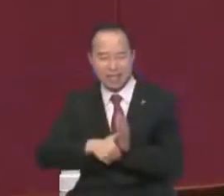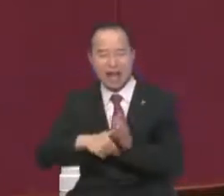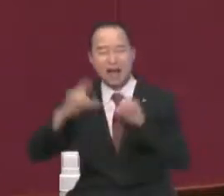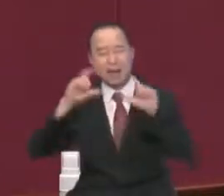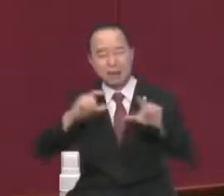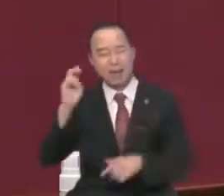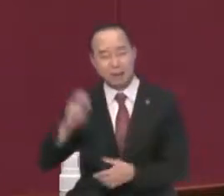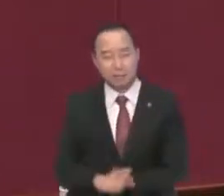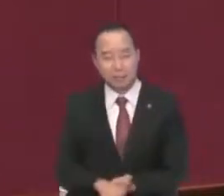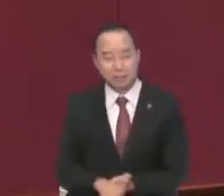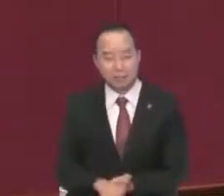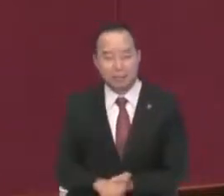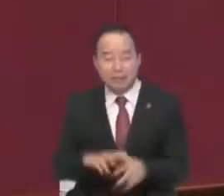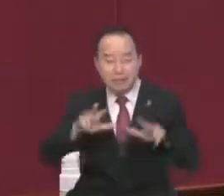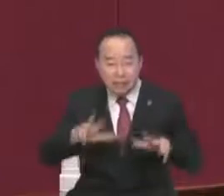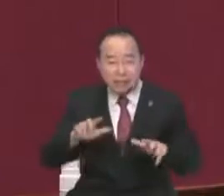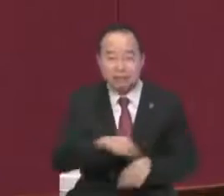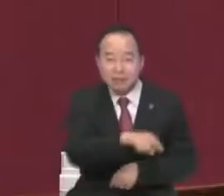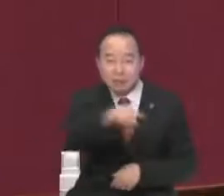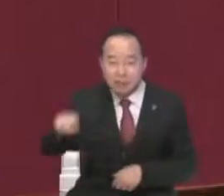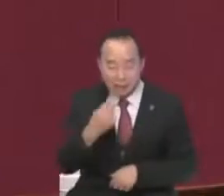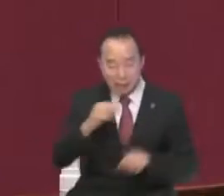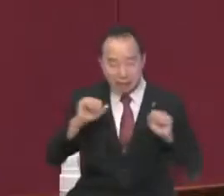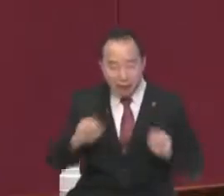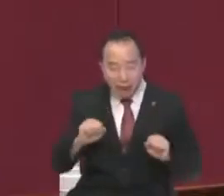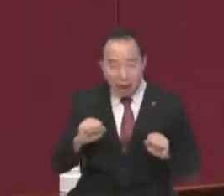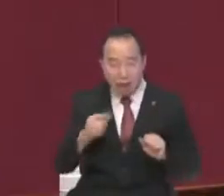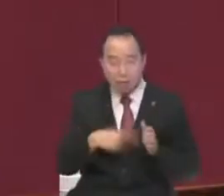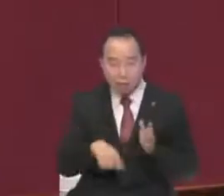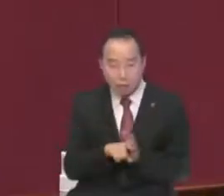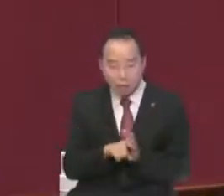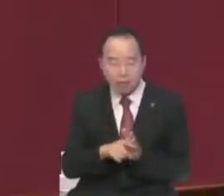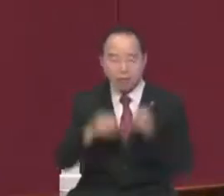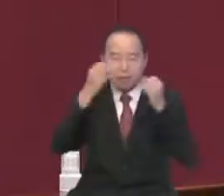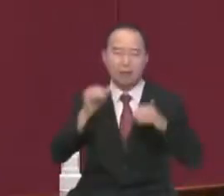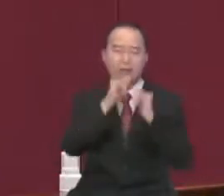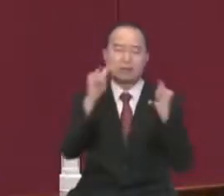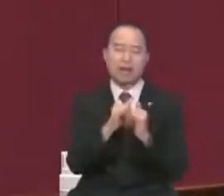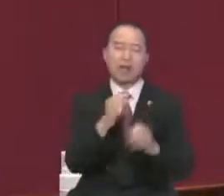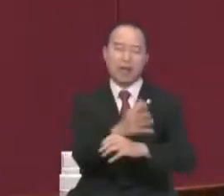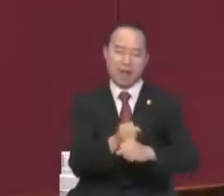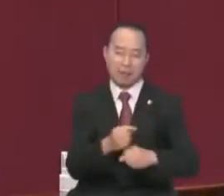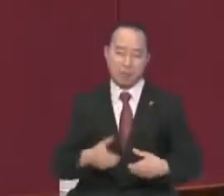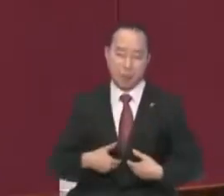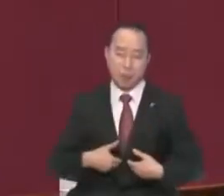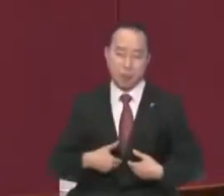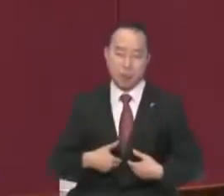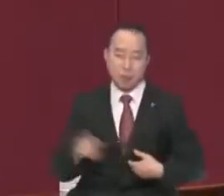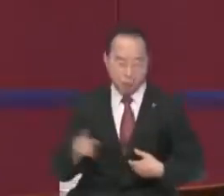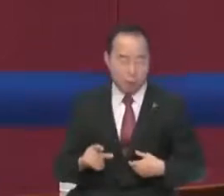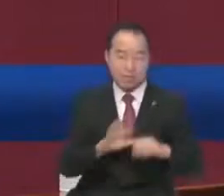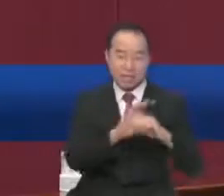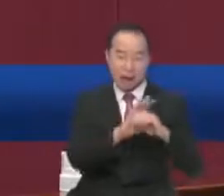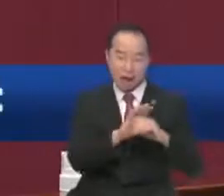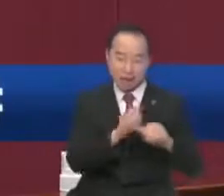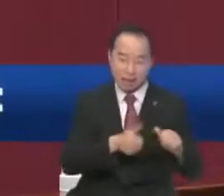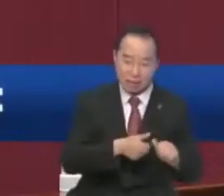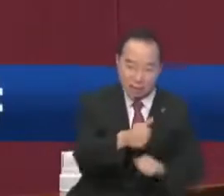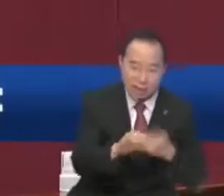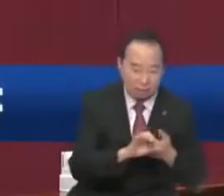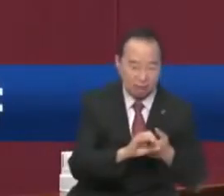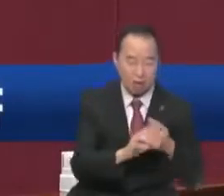재난의 시대를 살아가려면 새로운 사회계약이 필요합니다. 코로나 전쟁에서 진정 승리하는 길은 방역과 생활의